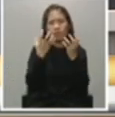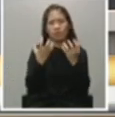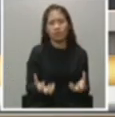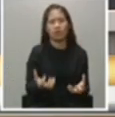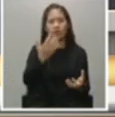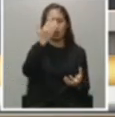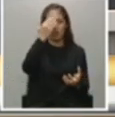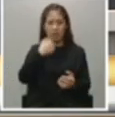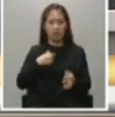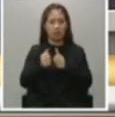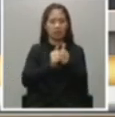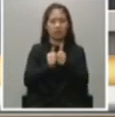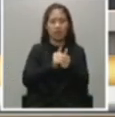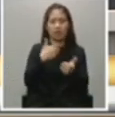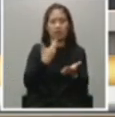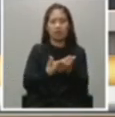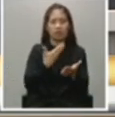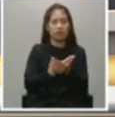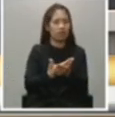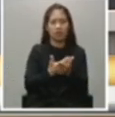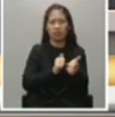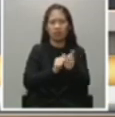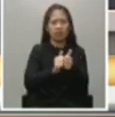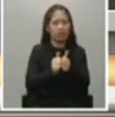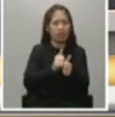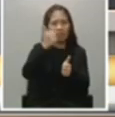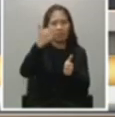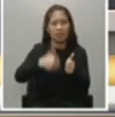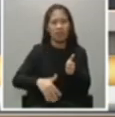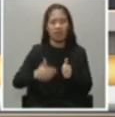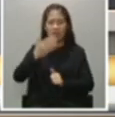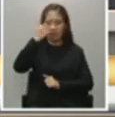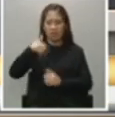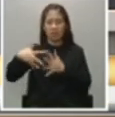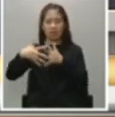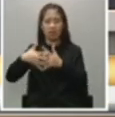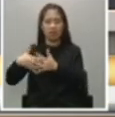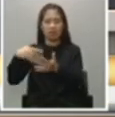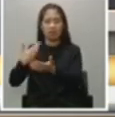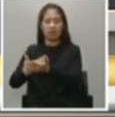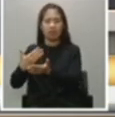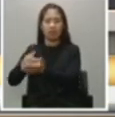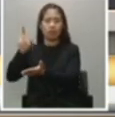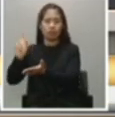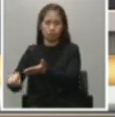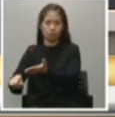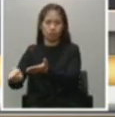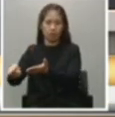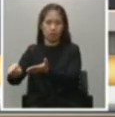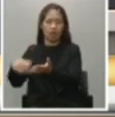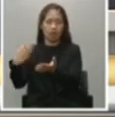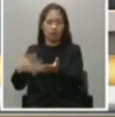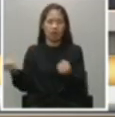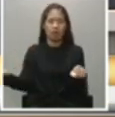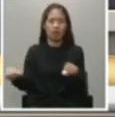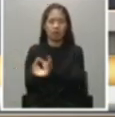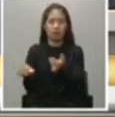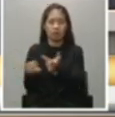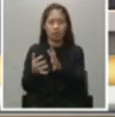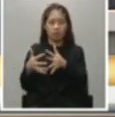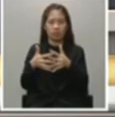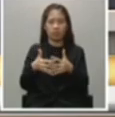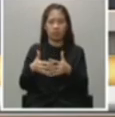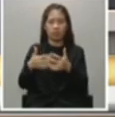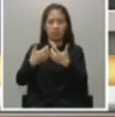ารถแข่งขันราคากับหมูที่นำเข้าจากสหรัฐที่มีต้นทุนที่ต่ำกว่าไทยได้และยังจะกระทบไปถึงอุตสาหกรรมเกี่ยวเนื่อง